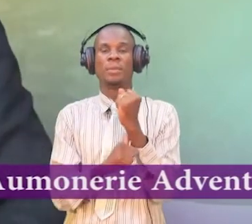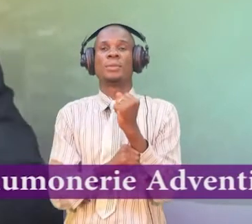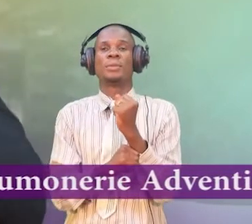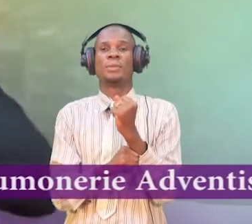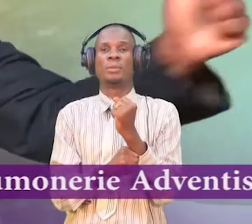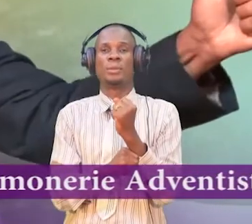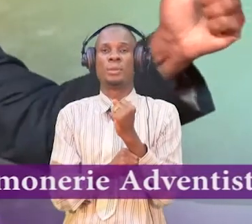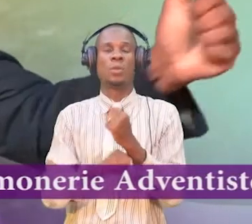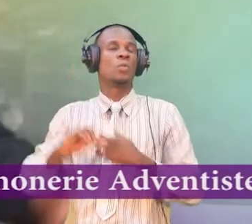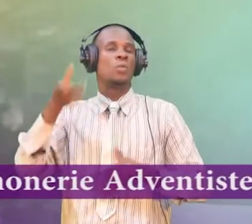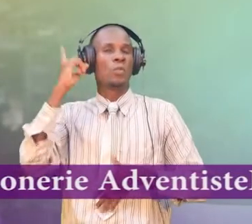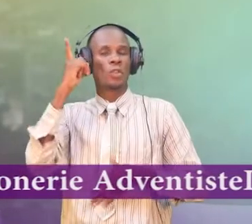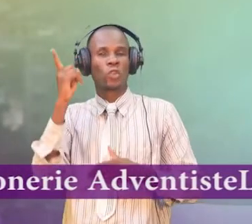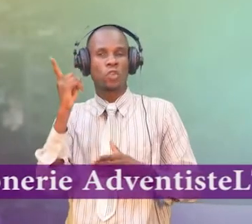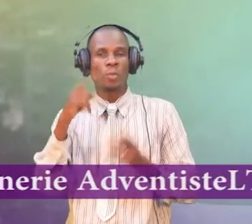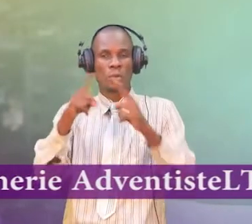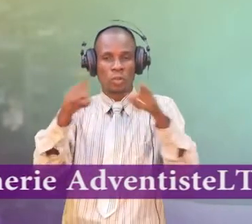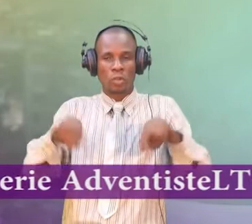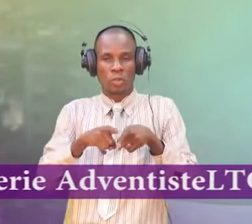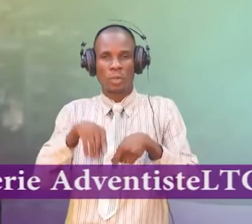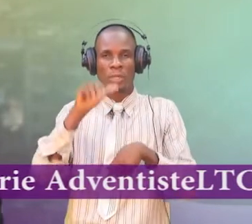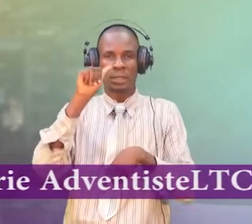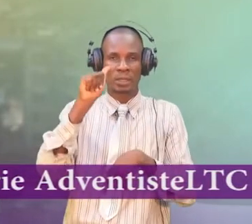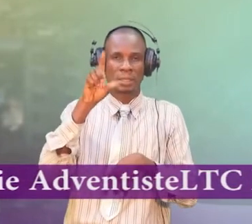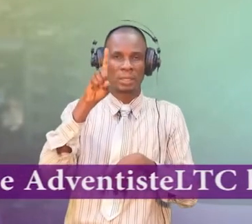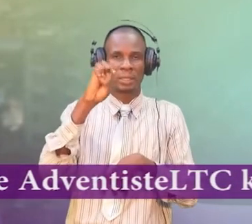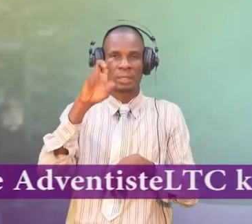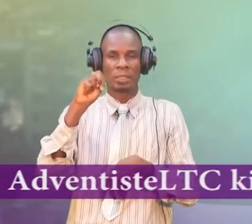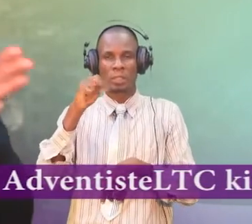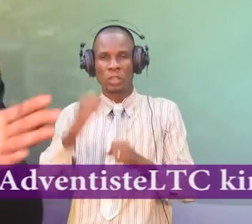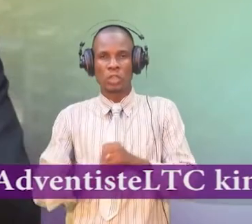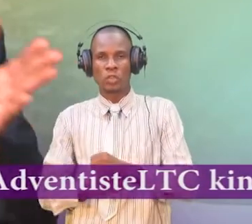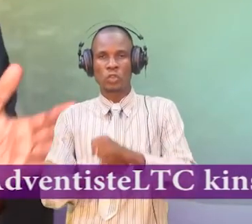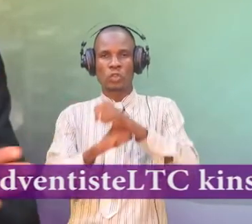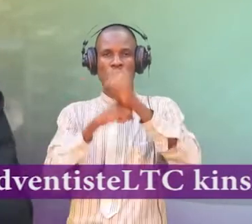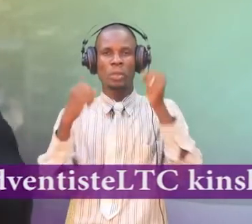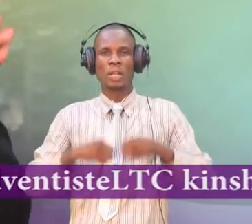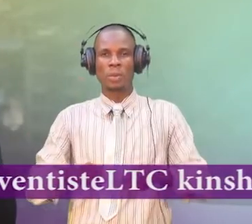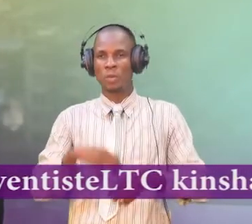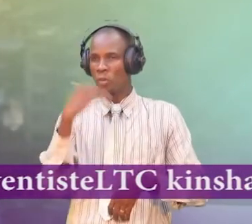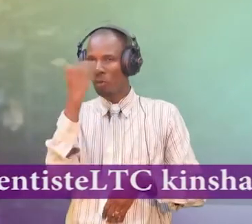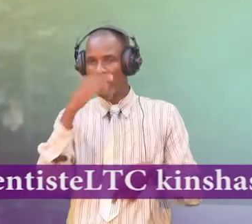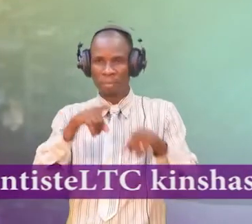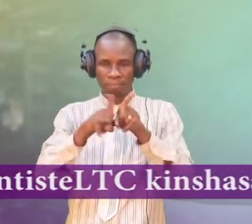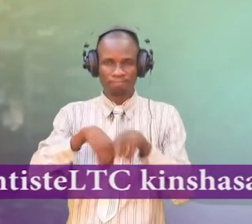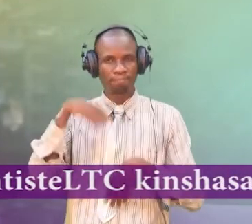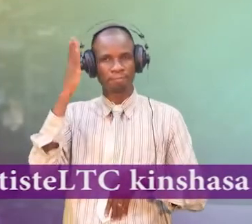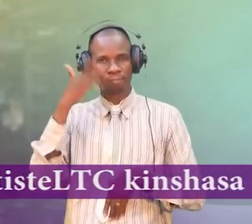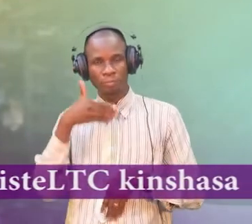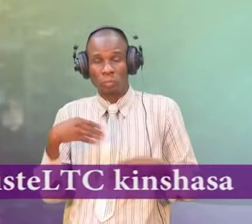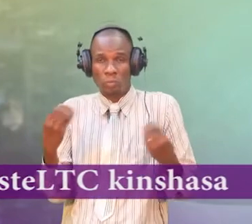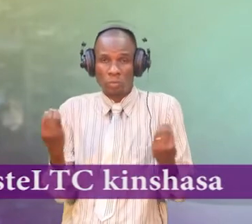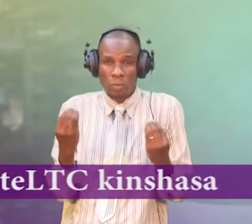wapi Nzambe azalaki na ntina ya koyeba na kolongola liwa mpe kolonga yango, liwa oyo azali monguna monene